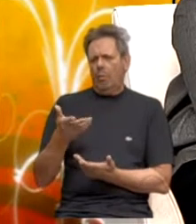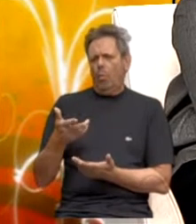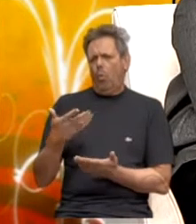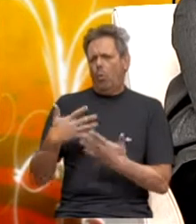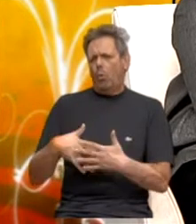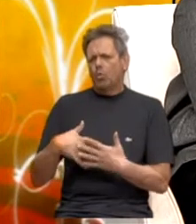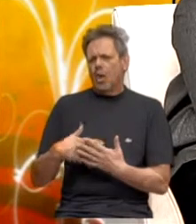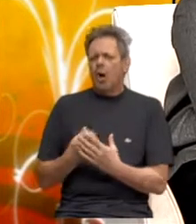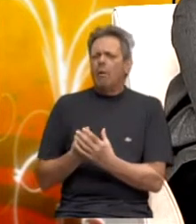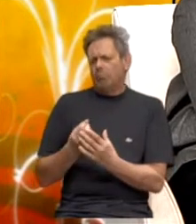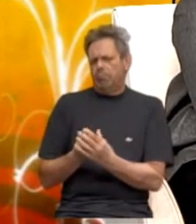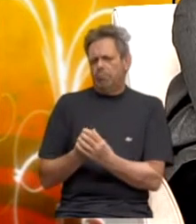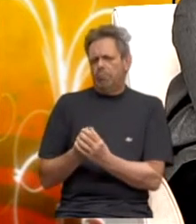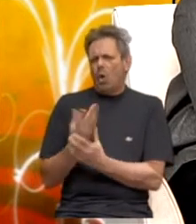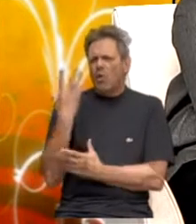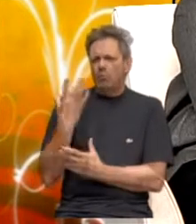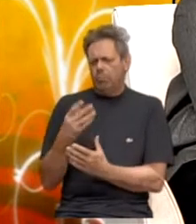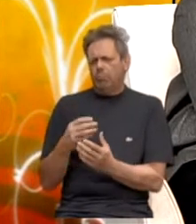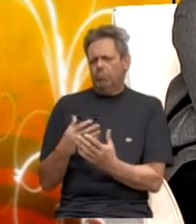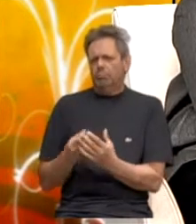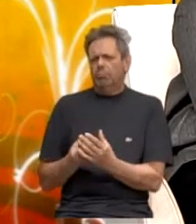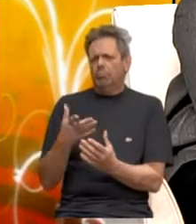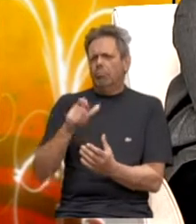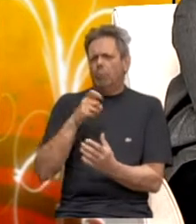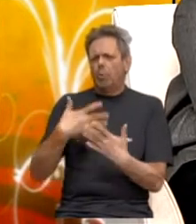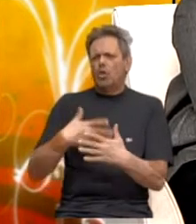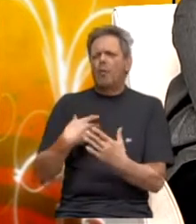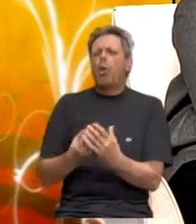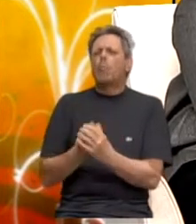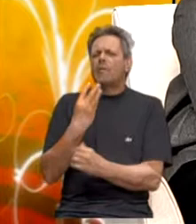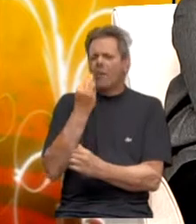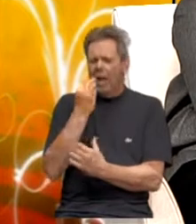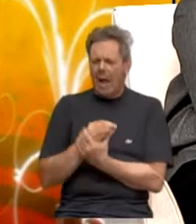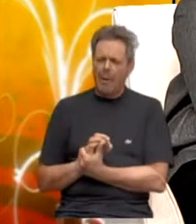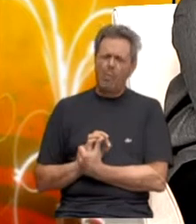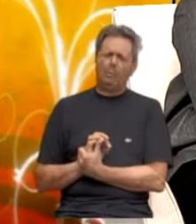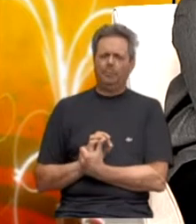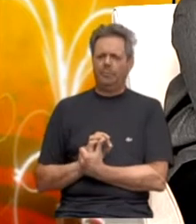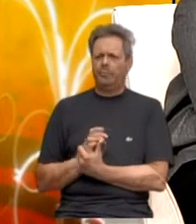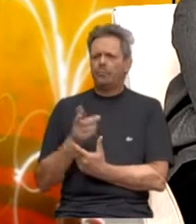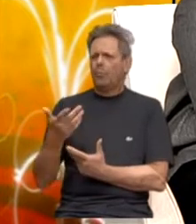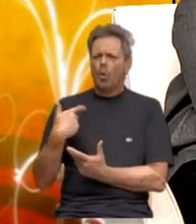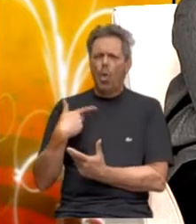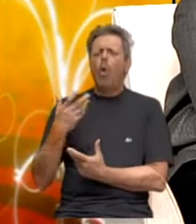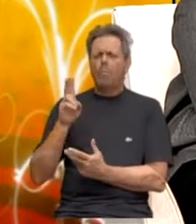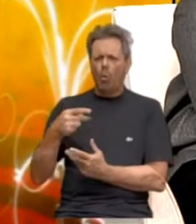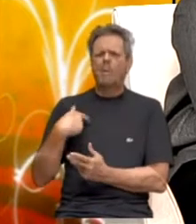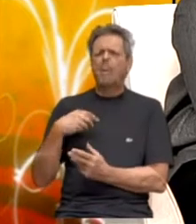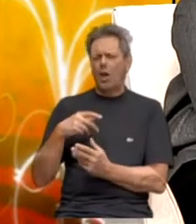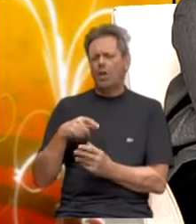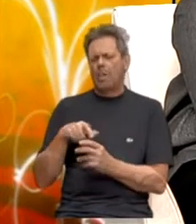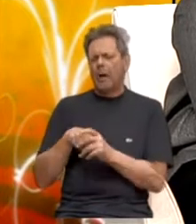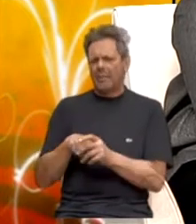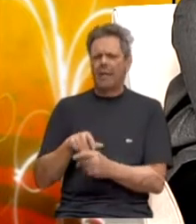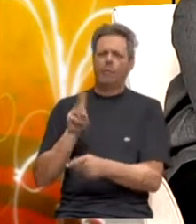institucijama, proizvođačima. Tražimo ih u sportskim društvima, rekreativnim i profesionalnim. Dakle, svi oni mogu biti naši partneri na projektu